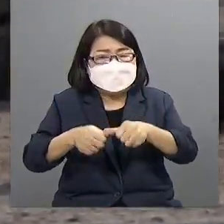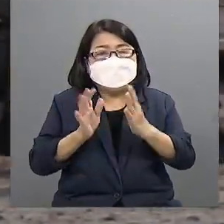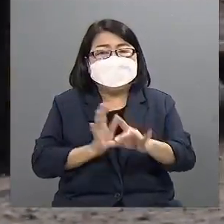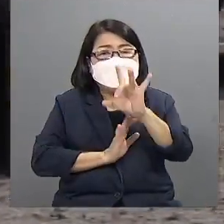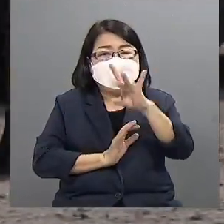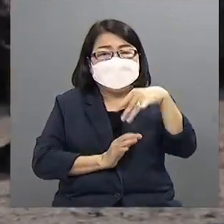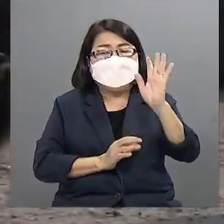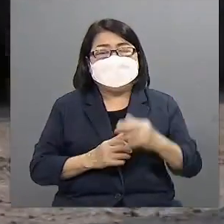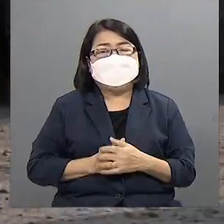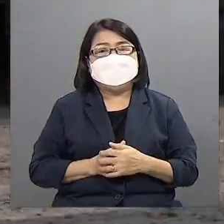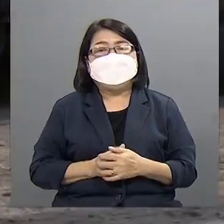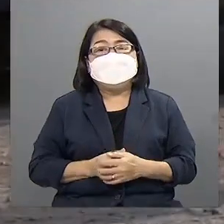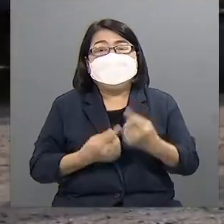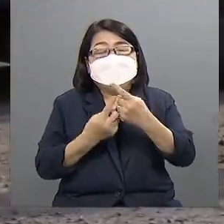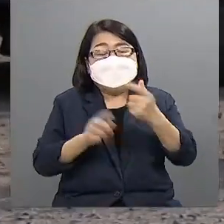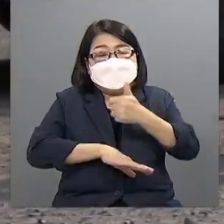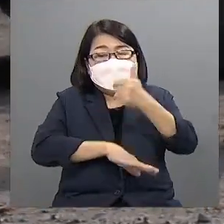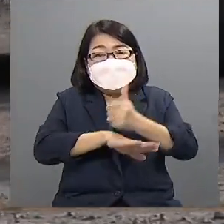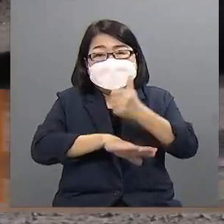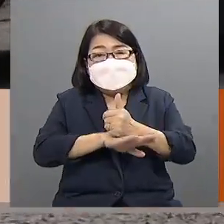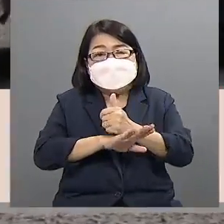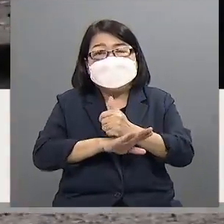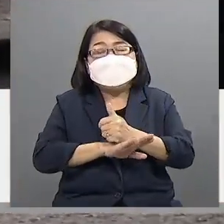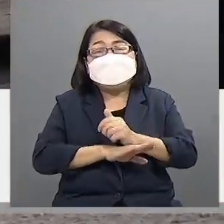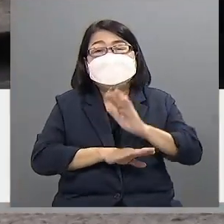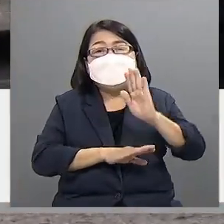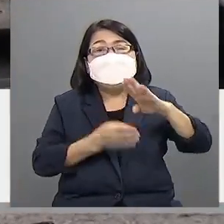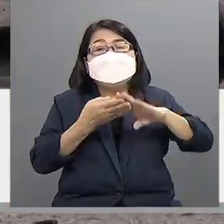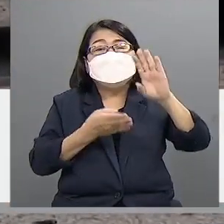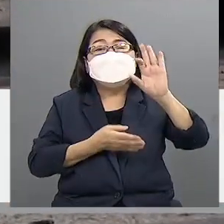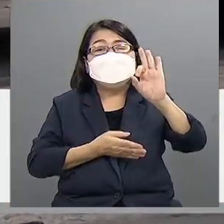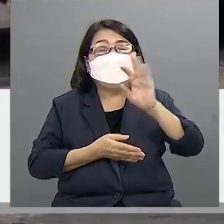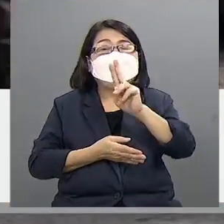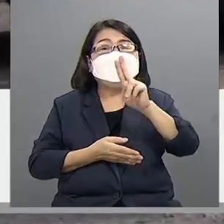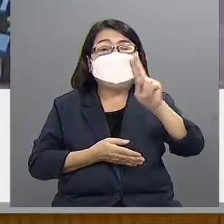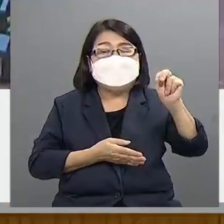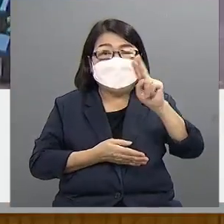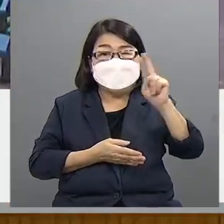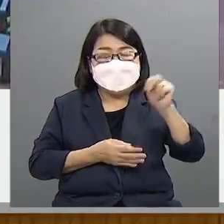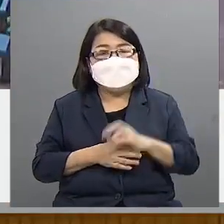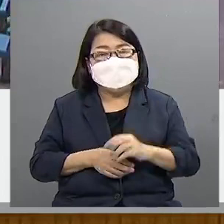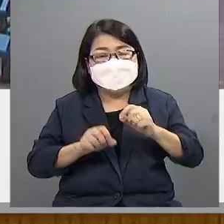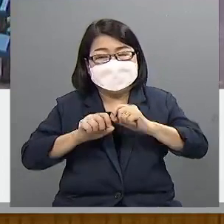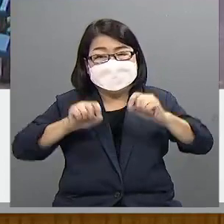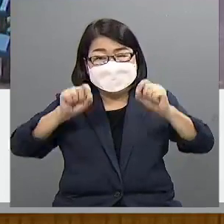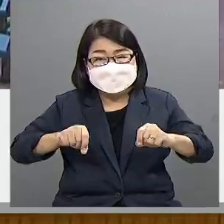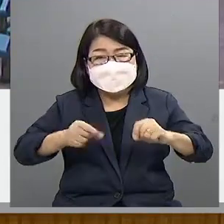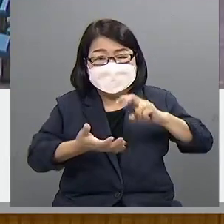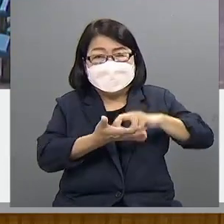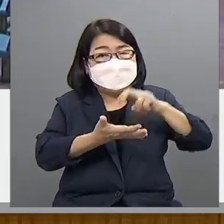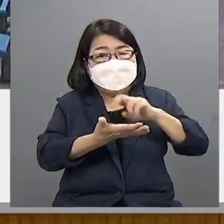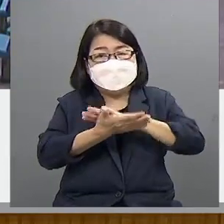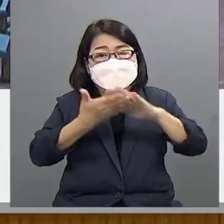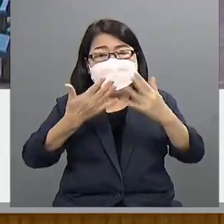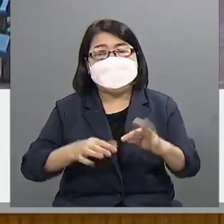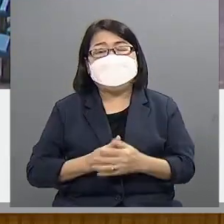ด้านคณะมนตรีความมั่นคงแห่งสหประชาชาติหรือ UNSC ลงมติรับรองแถลงการเป็นเอกฉันท์ครั้งแรกนับตั้งแ